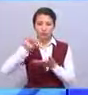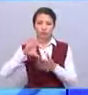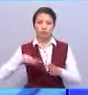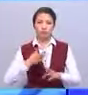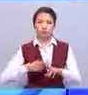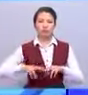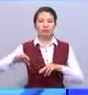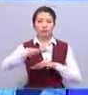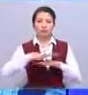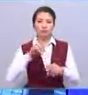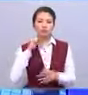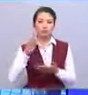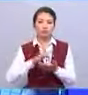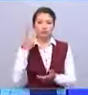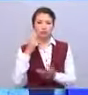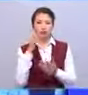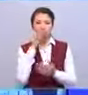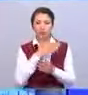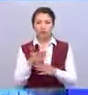ұйытқы болған байқау екі кезеңнен тұрды.